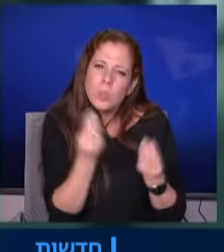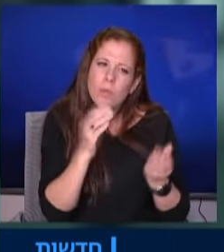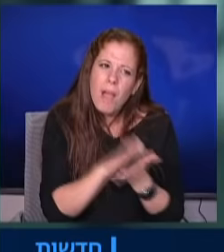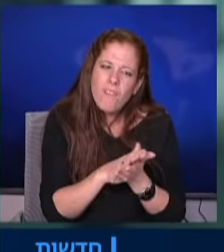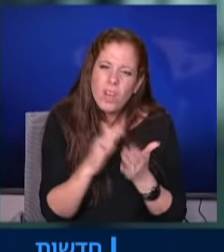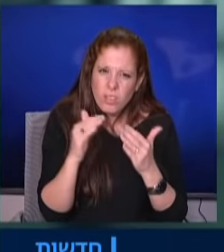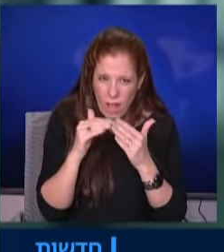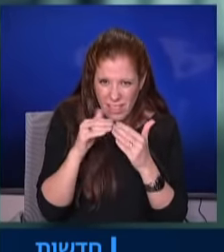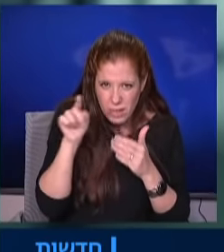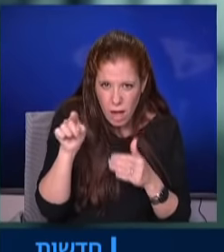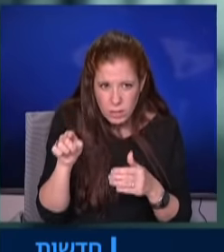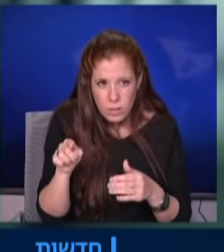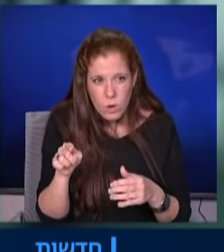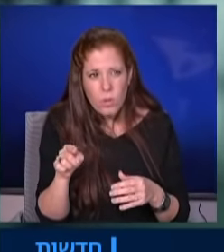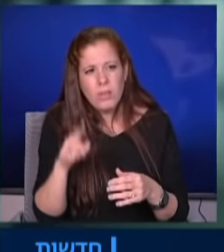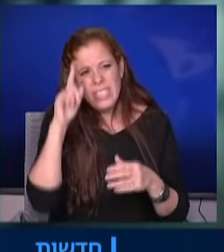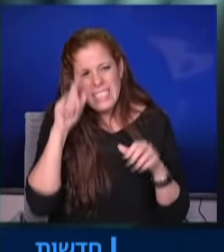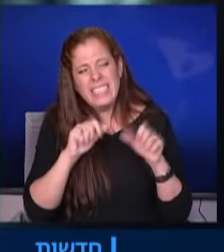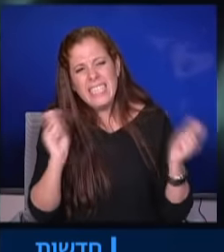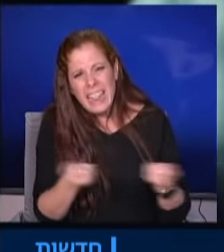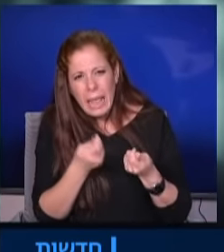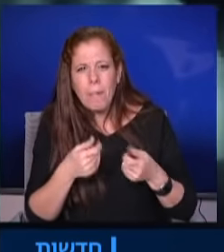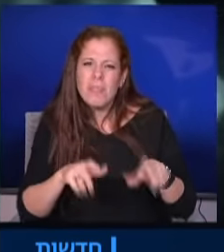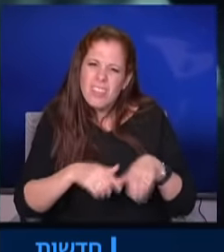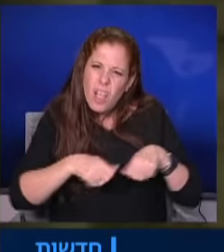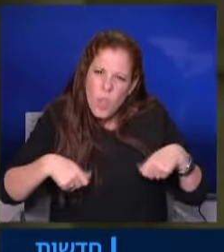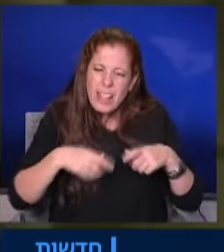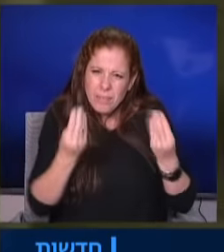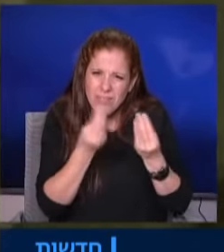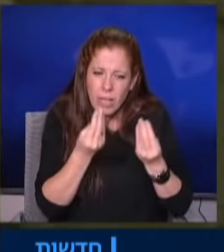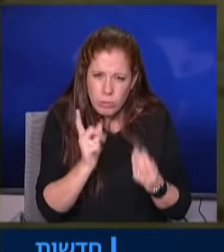גר אצלו. אז דינים, גר חצת תחתונים, אבל אני פה בלי כלום.